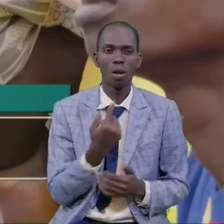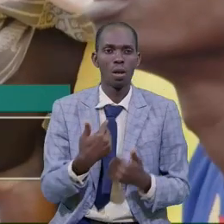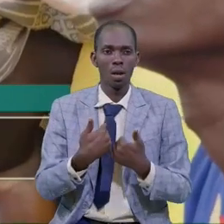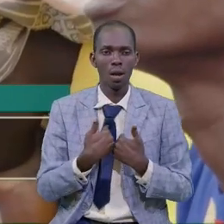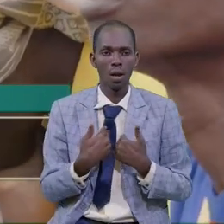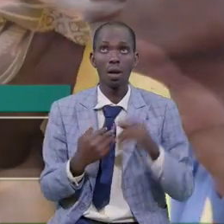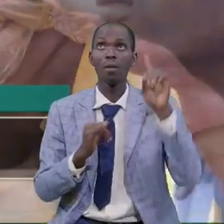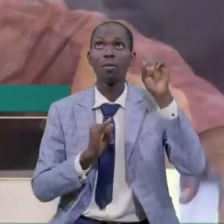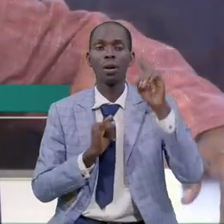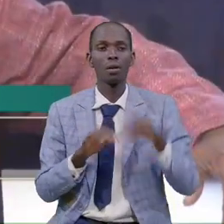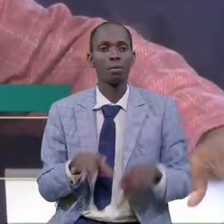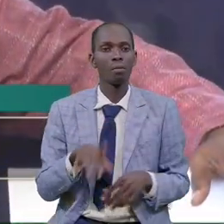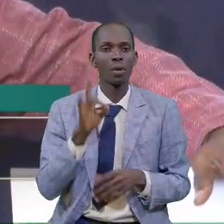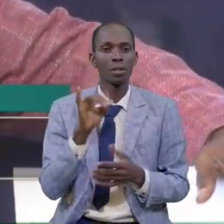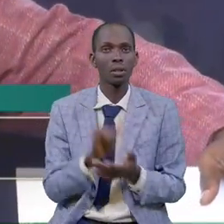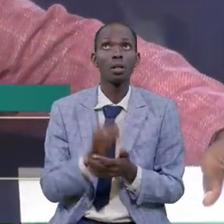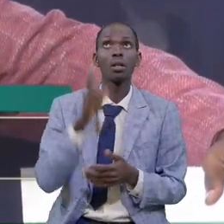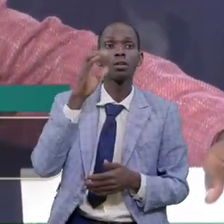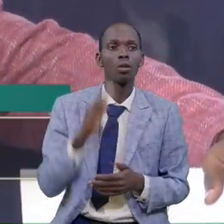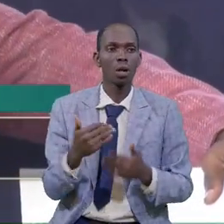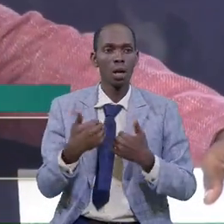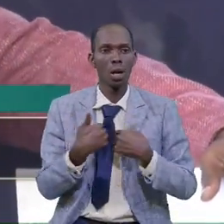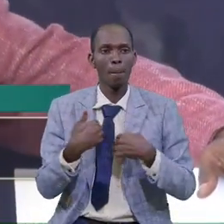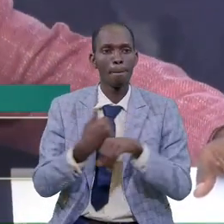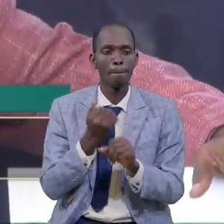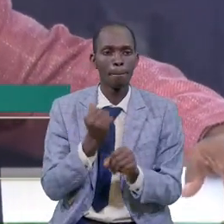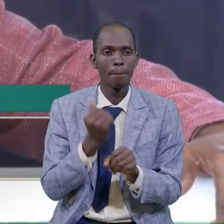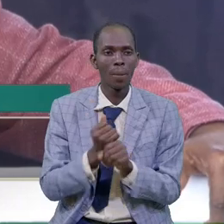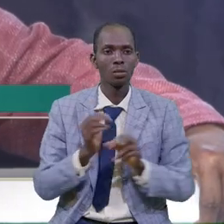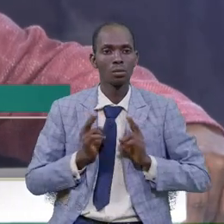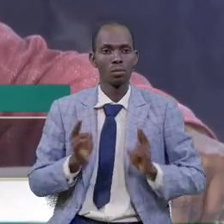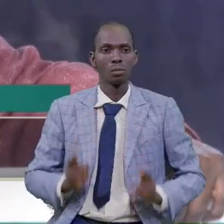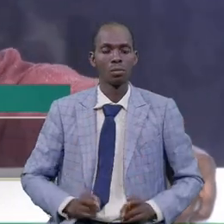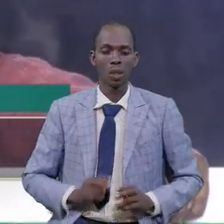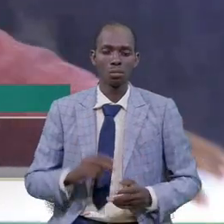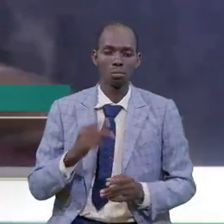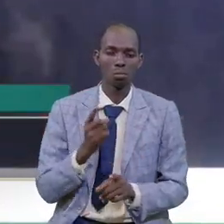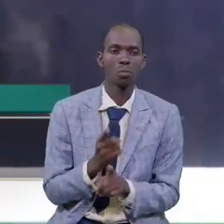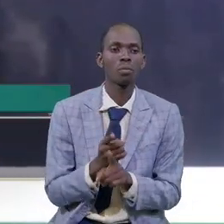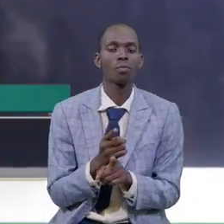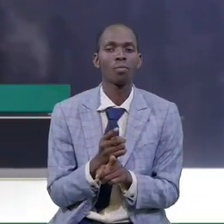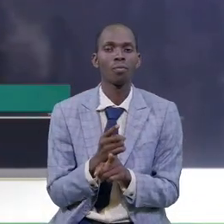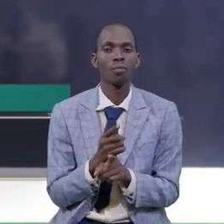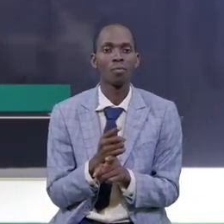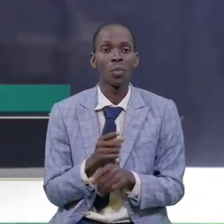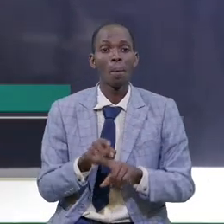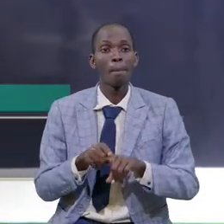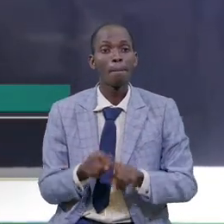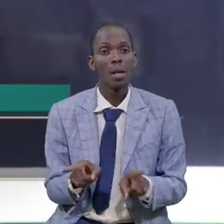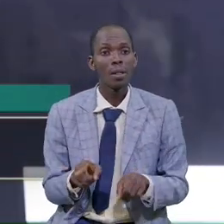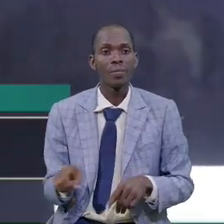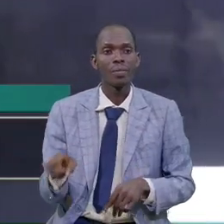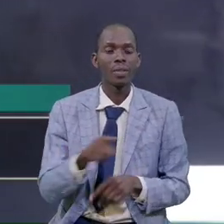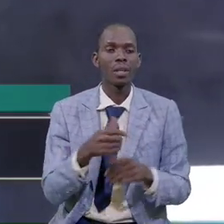c'est que Dieu a fait les hommes droits, mais ils ont cherché